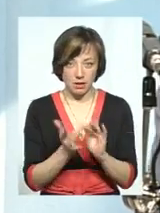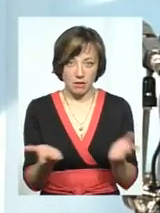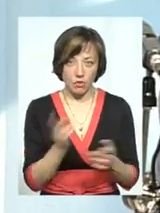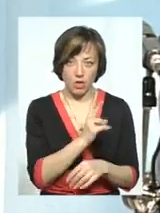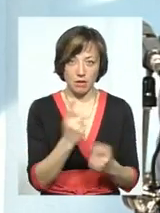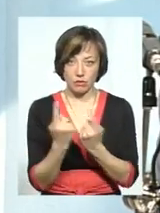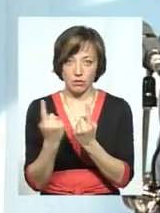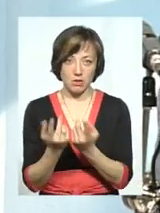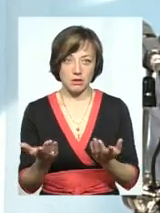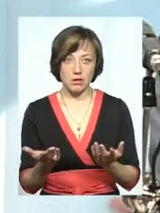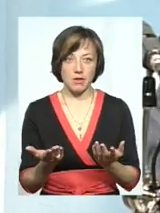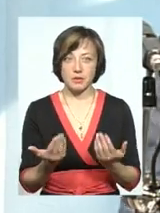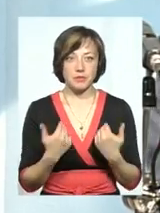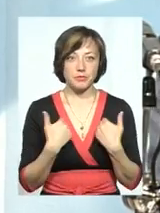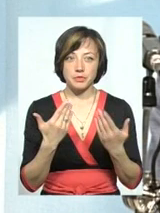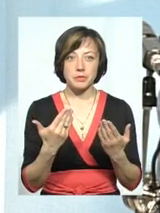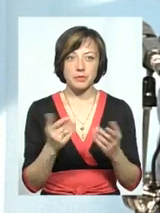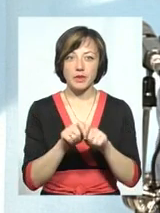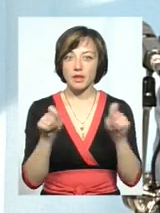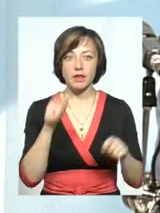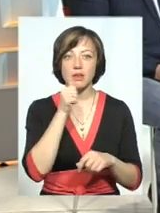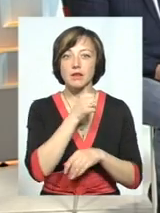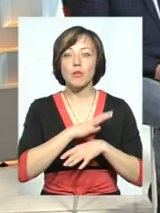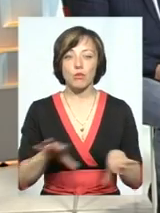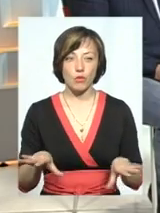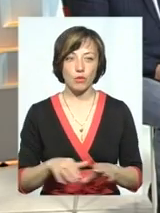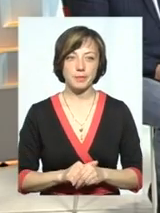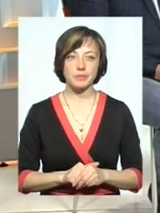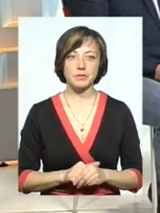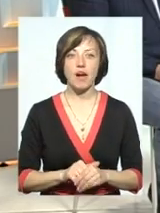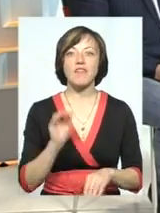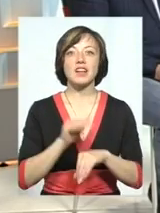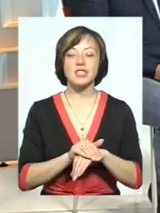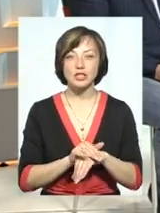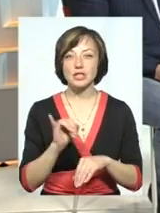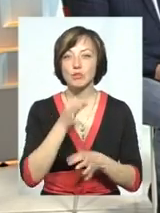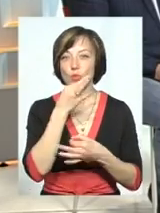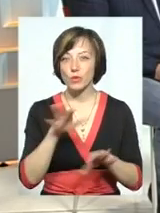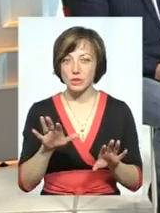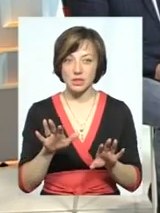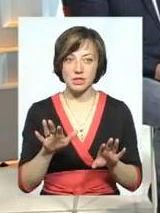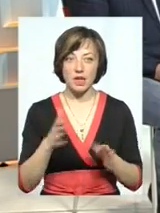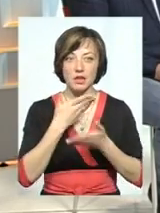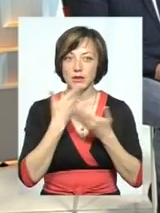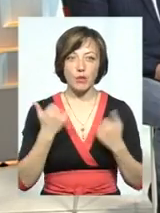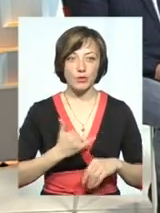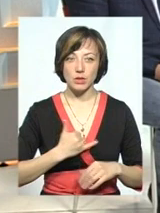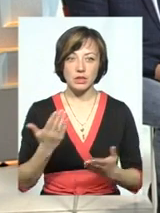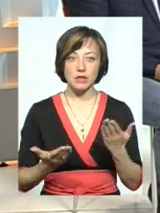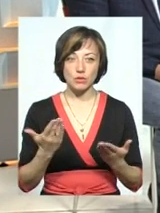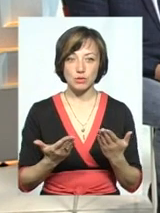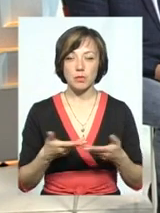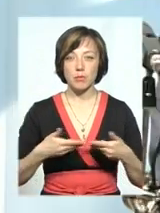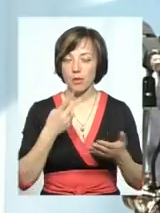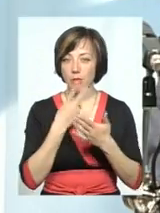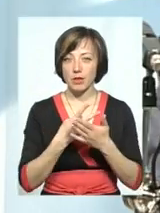ВКонтакти чи однокласники, то я вам відкрию таку невеличку таємницю, їх не було фактично. І будь-які, от немає в нас, якщо, допустимо, ми